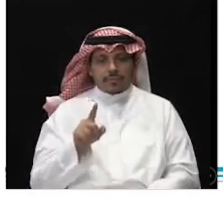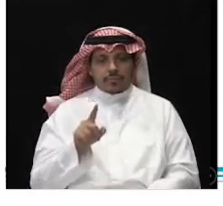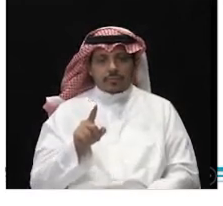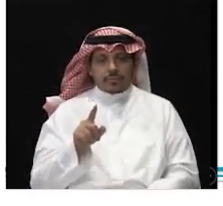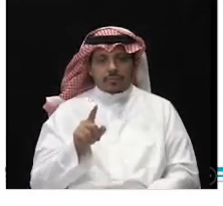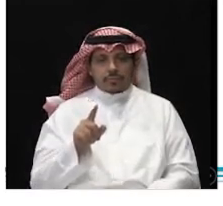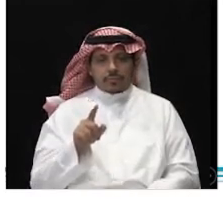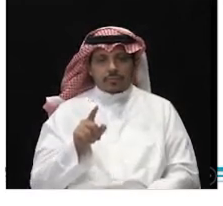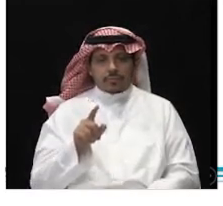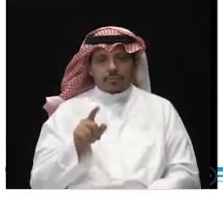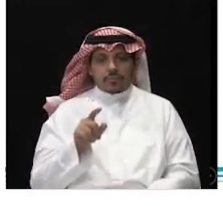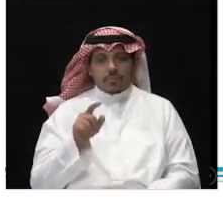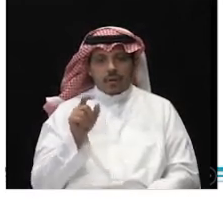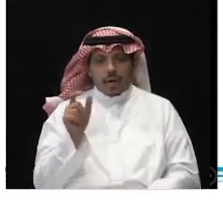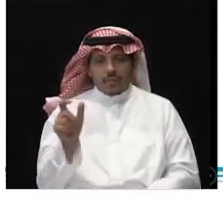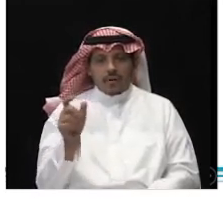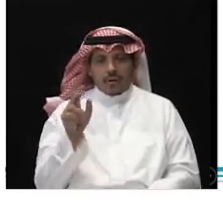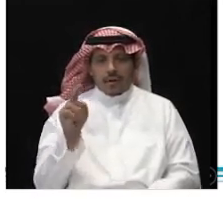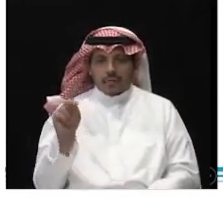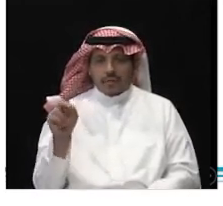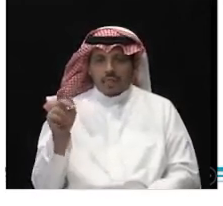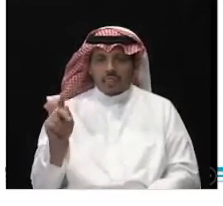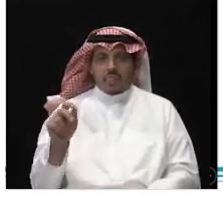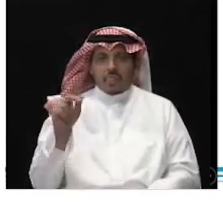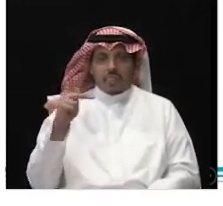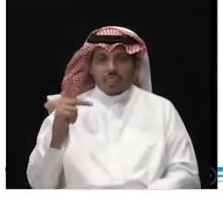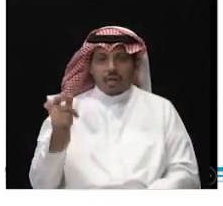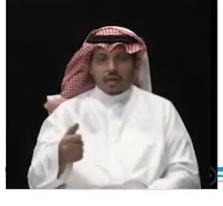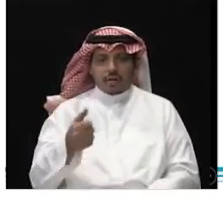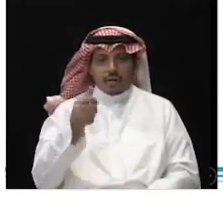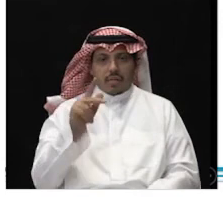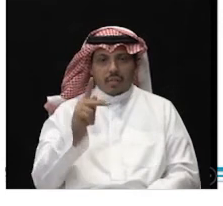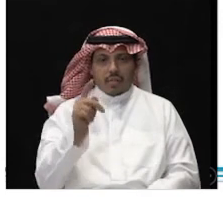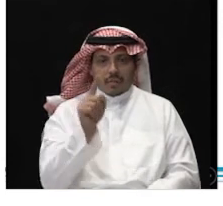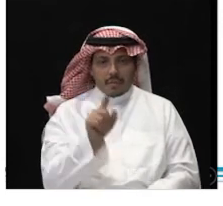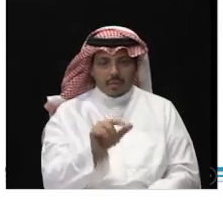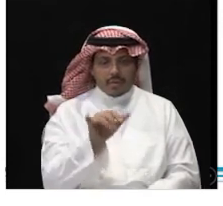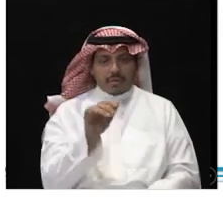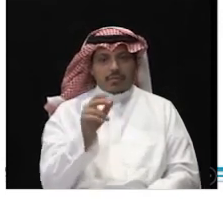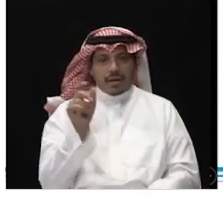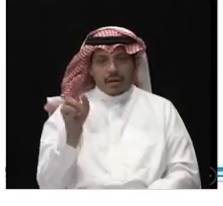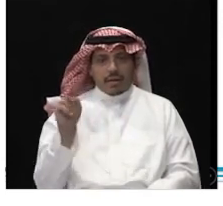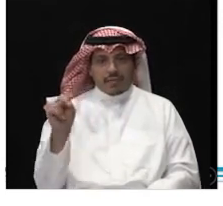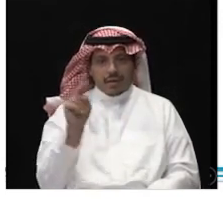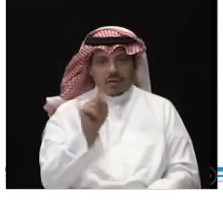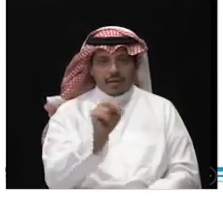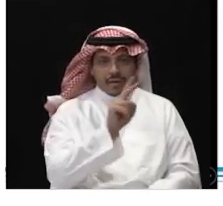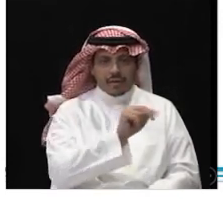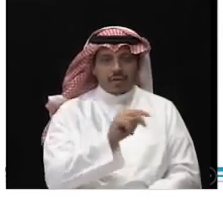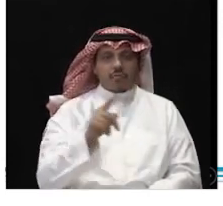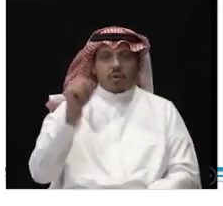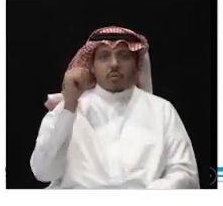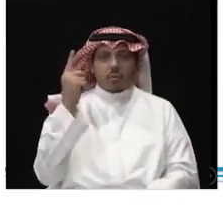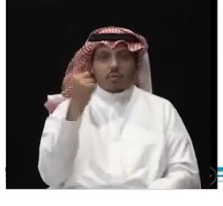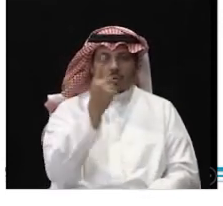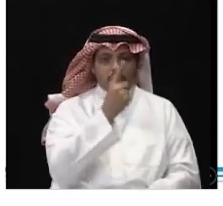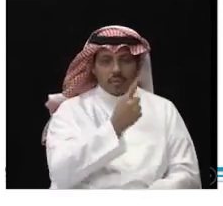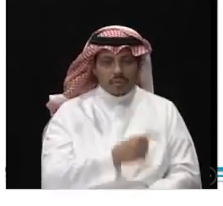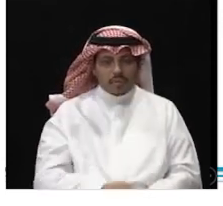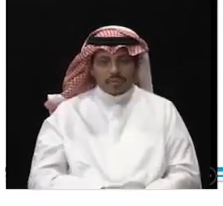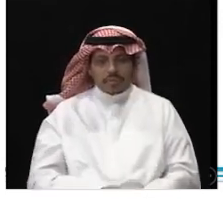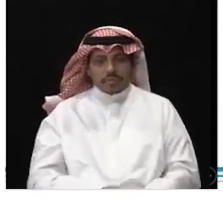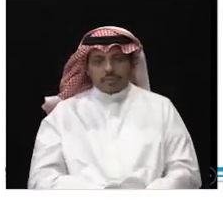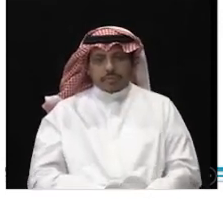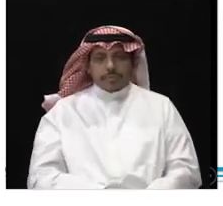حرفين حرفين حرفين، وحرف الآ قبله فتحة، وحرف الياء قبله كسرة،